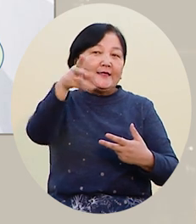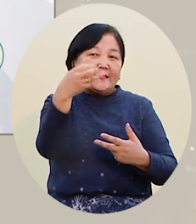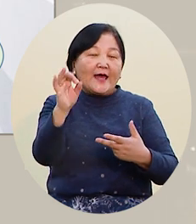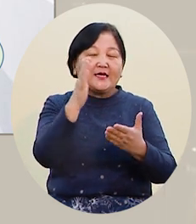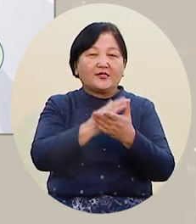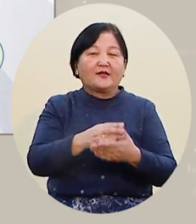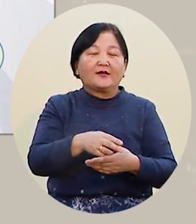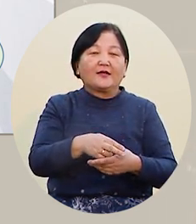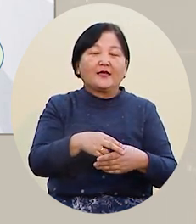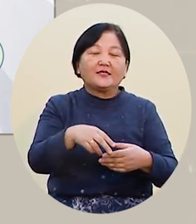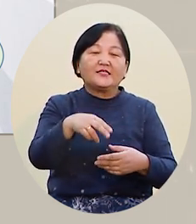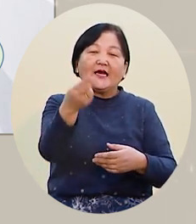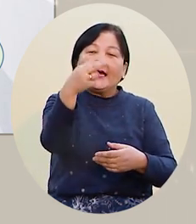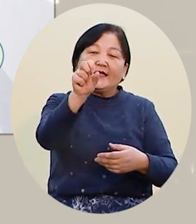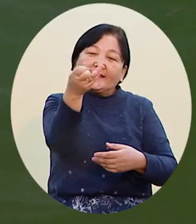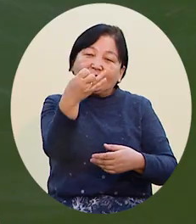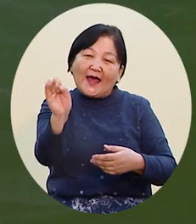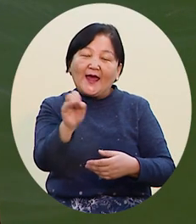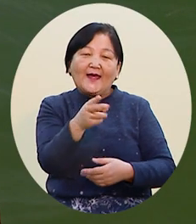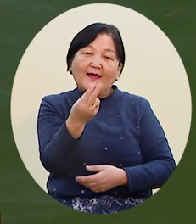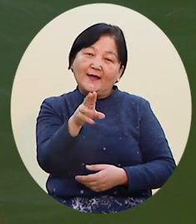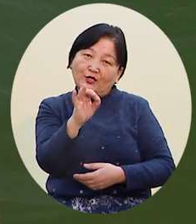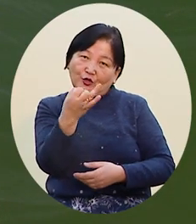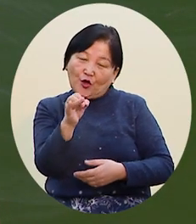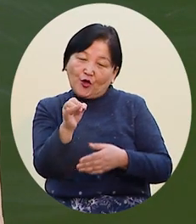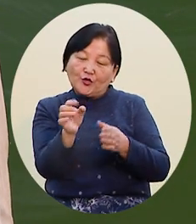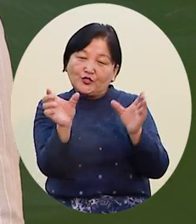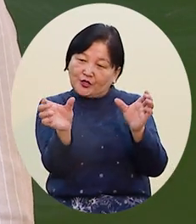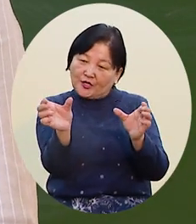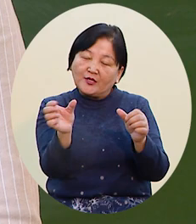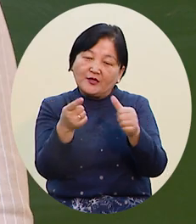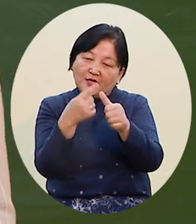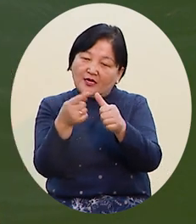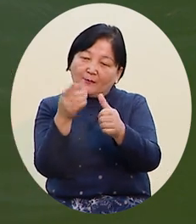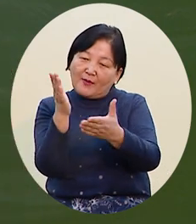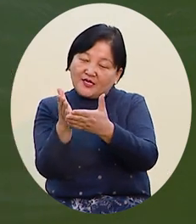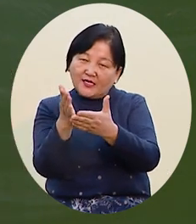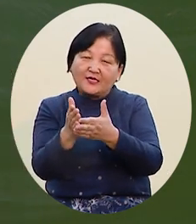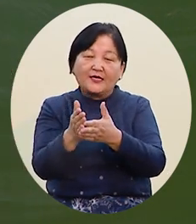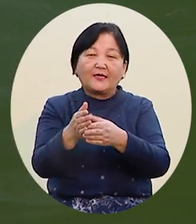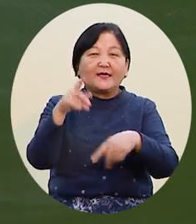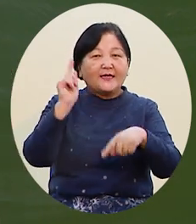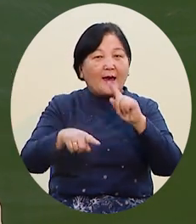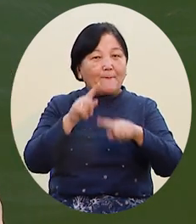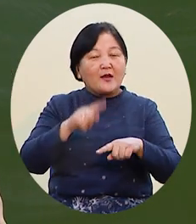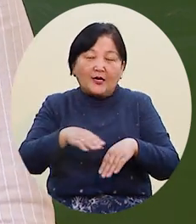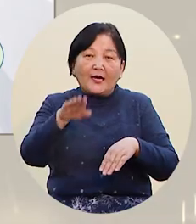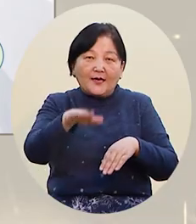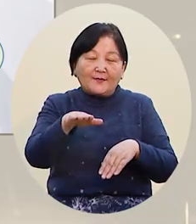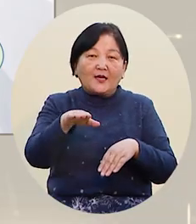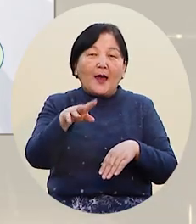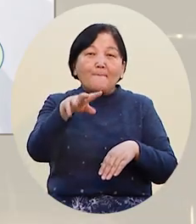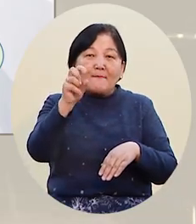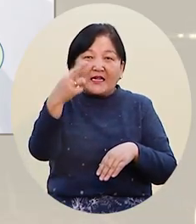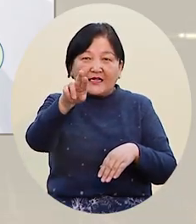бүтээврээр үтээсэн байна вэ гэдгийг ажиглаад ямар одоо төл Монгол төм бол төл мала